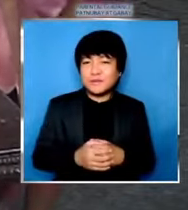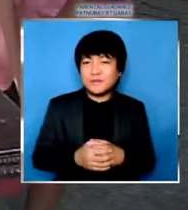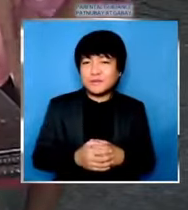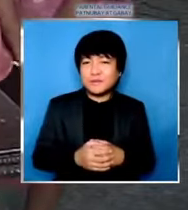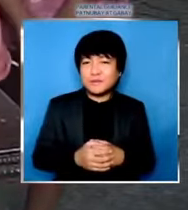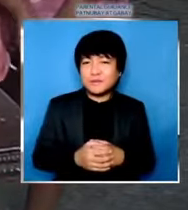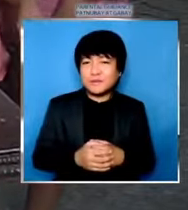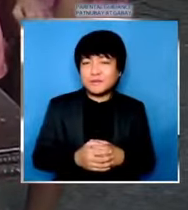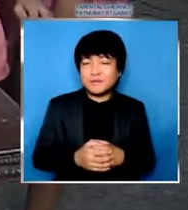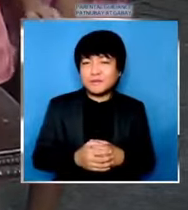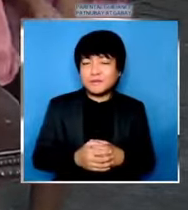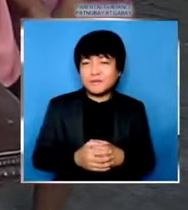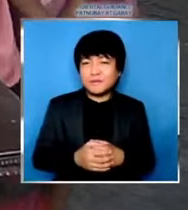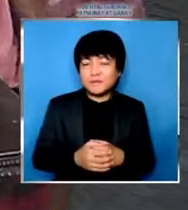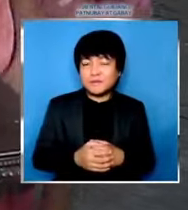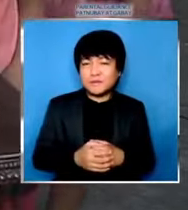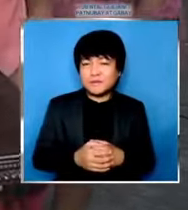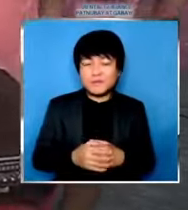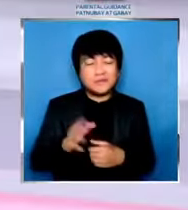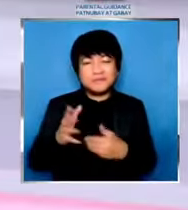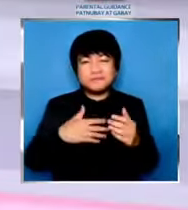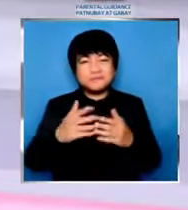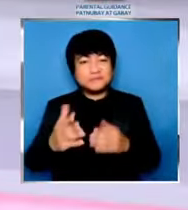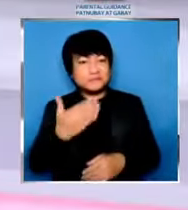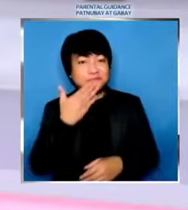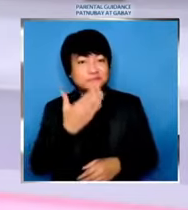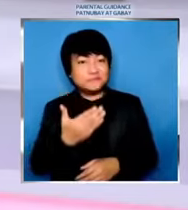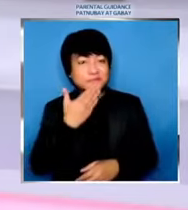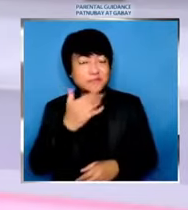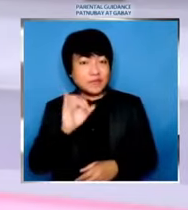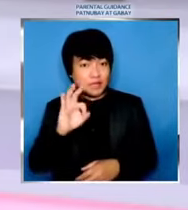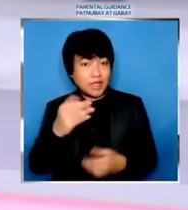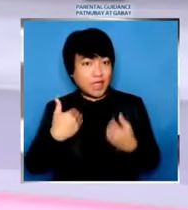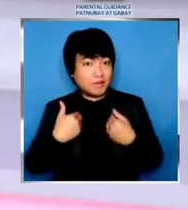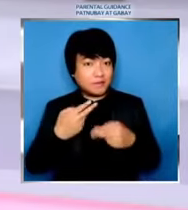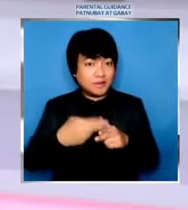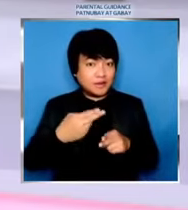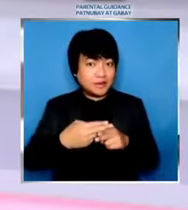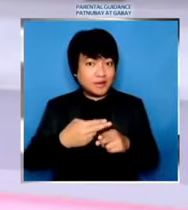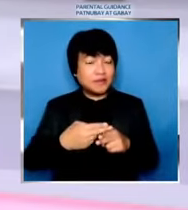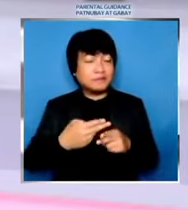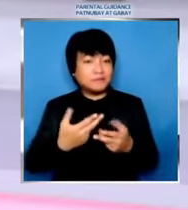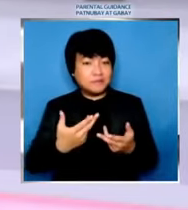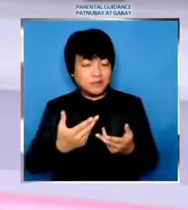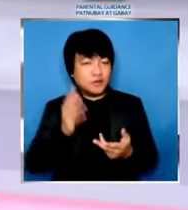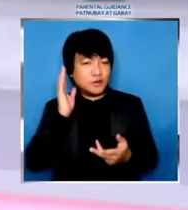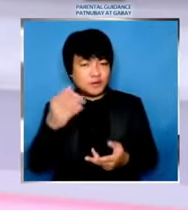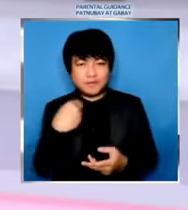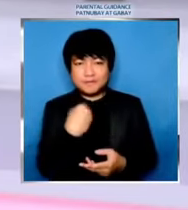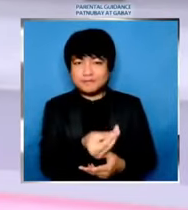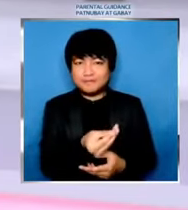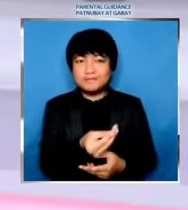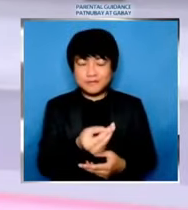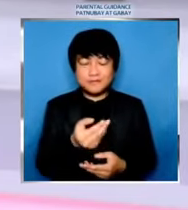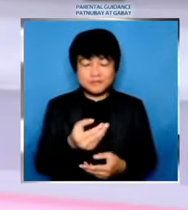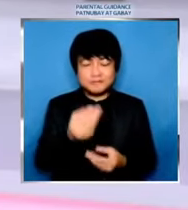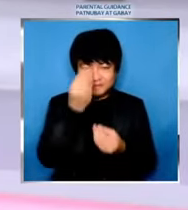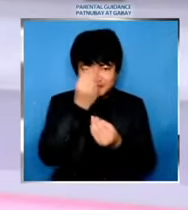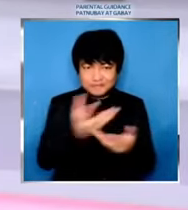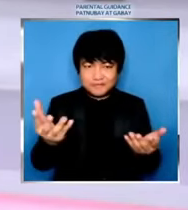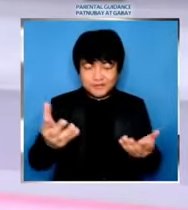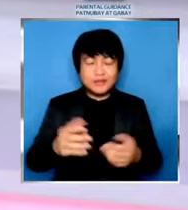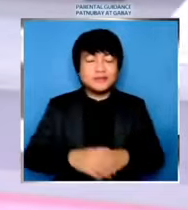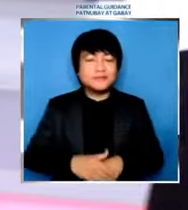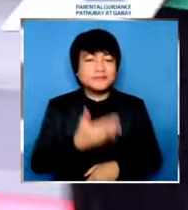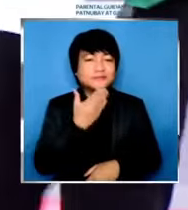Reuse, recycle! Okay, buddy. Maraming salamat. Sabihin mo kami kapag may pangalan na yan. Binigyan natin ng live dito sa television. Maraming salamat, Manny. Thank